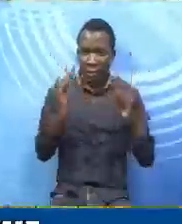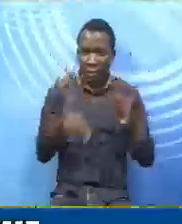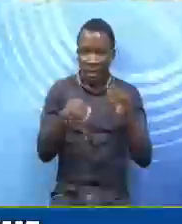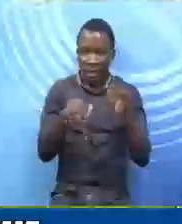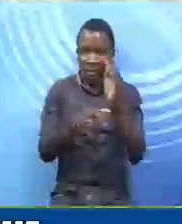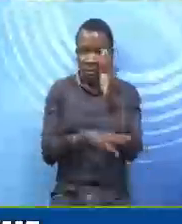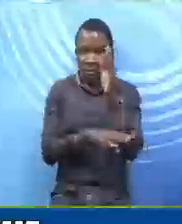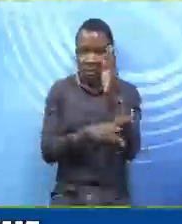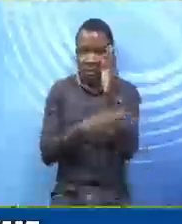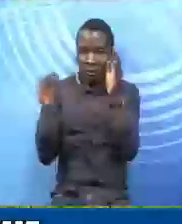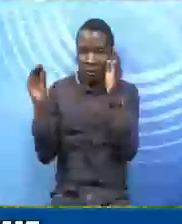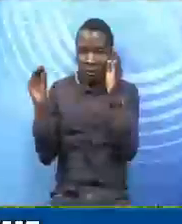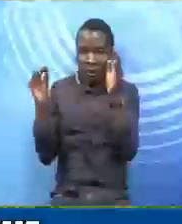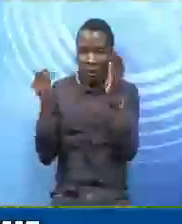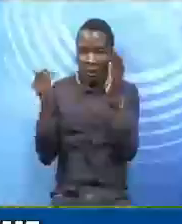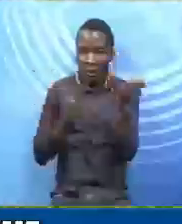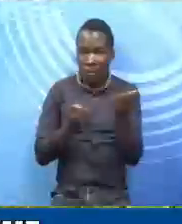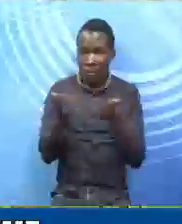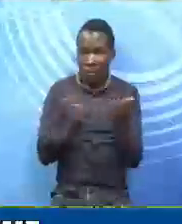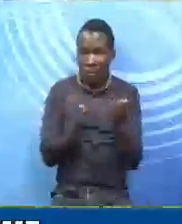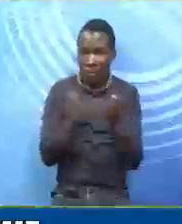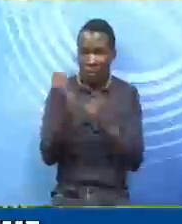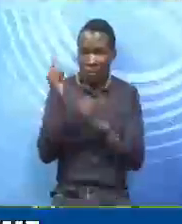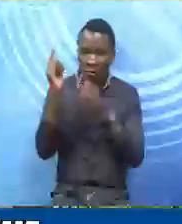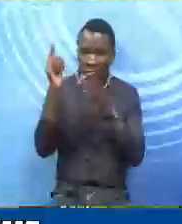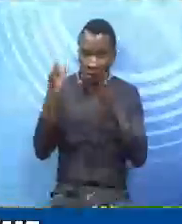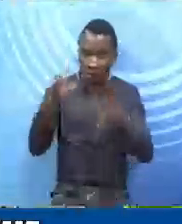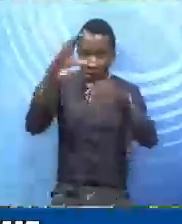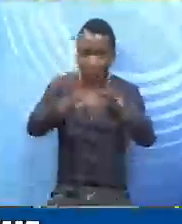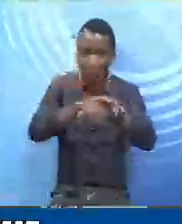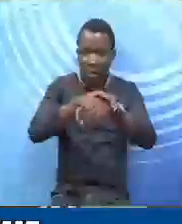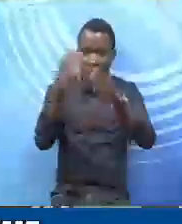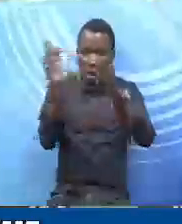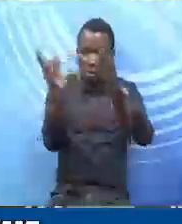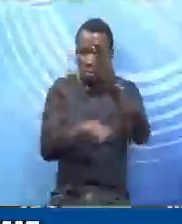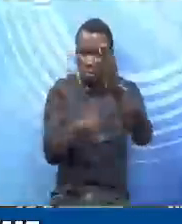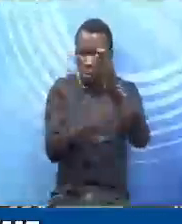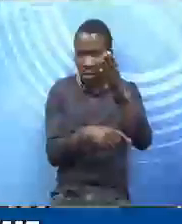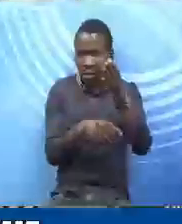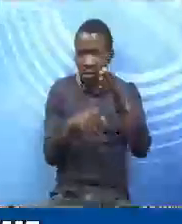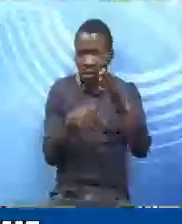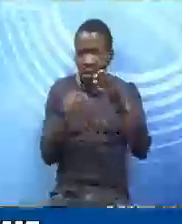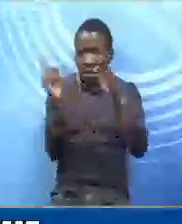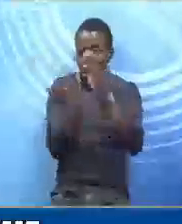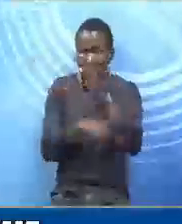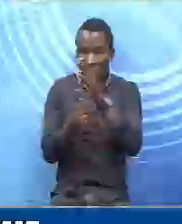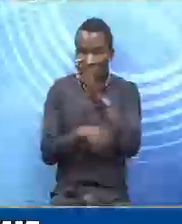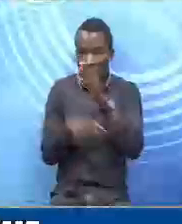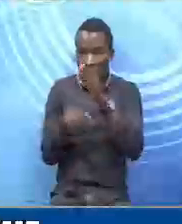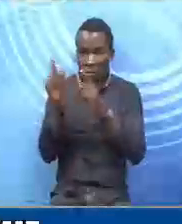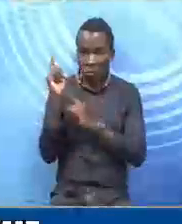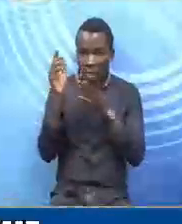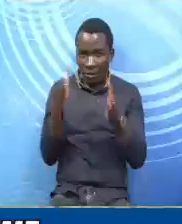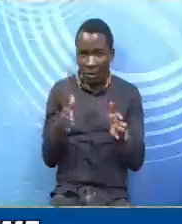kwiba ku modoka umuzamu niwe wamufashe ngo aramukubita. Bango yakubiswe n'umuzamu tubwiye ko